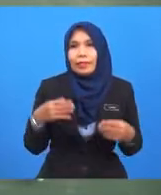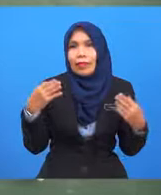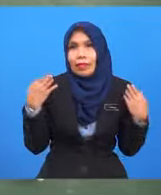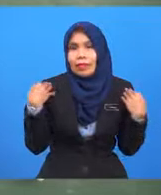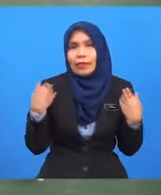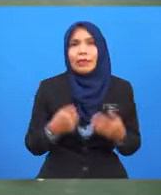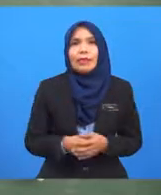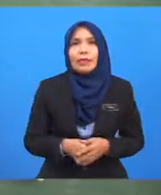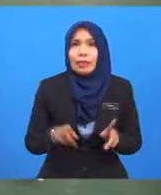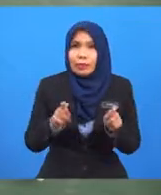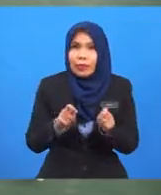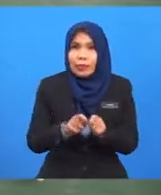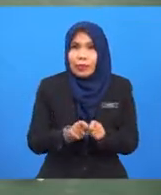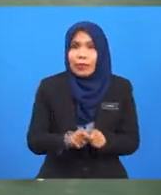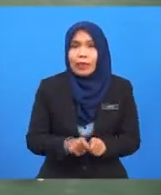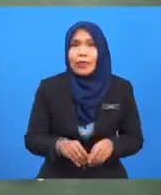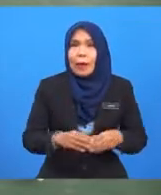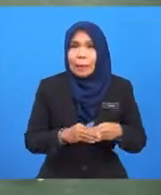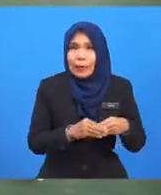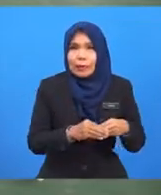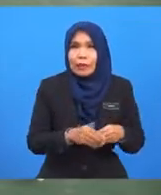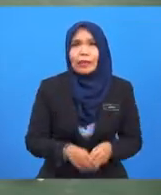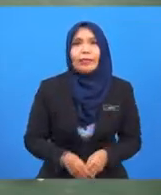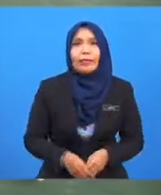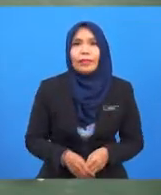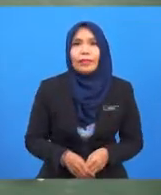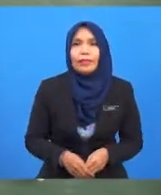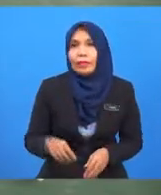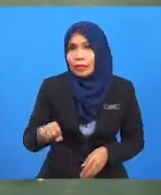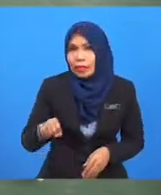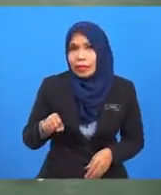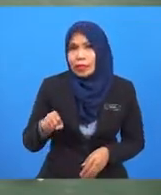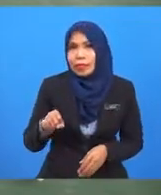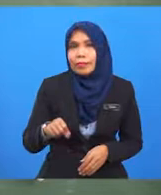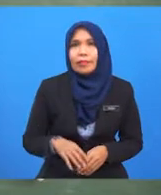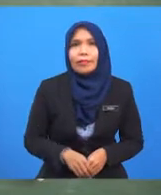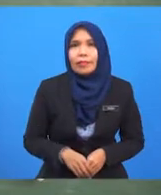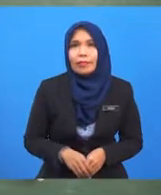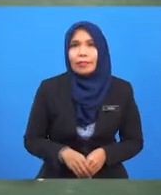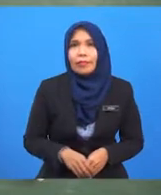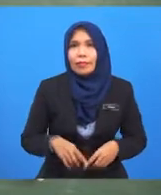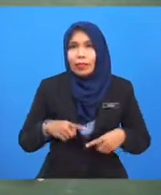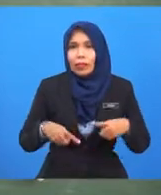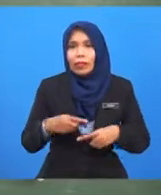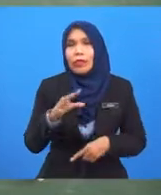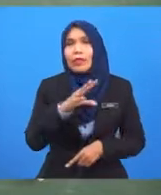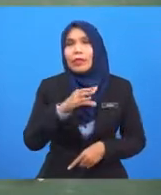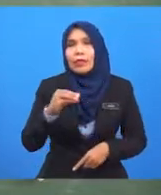seperti baji, gear, roda dan